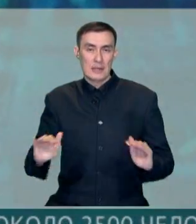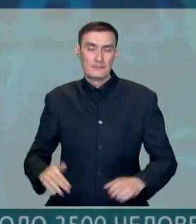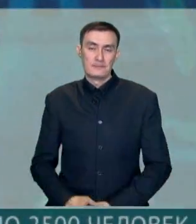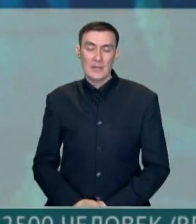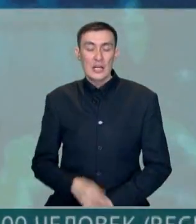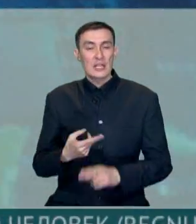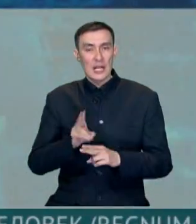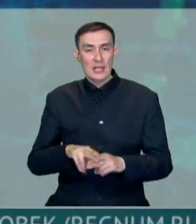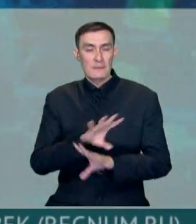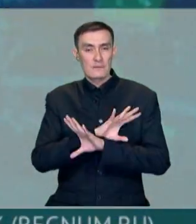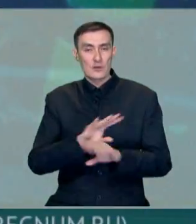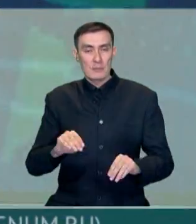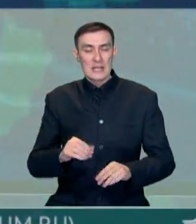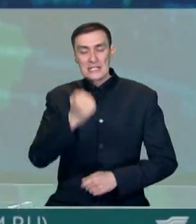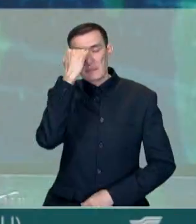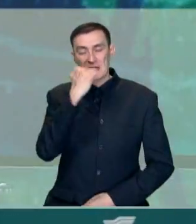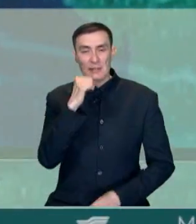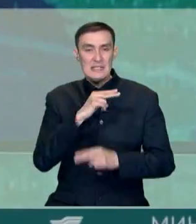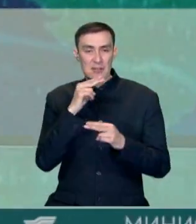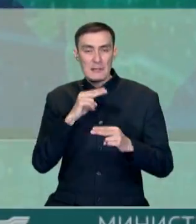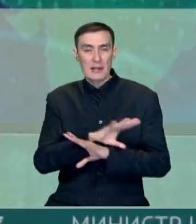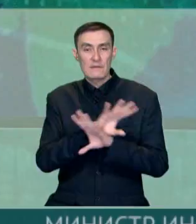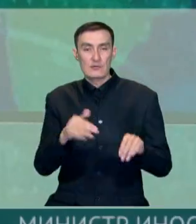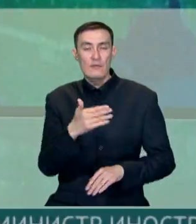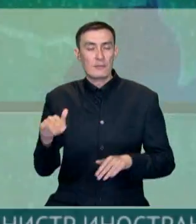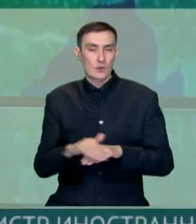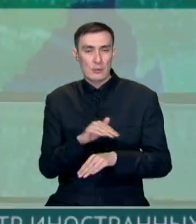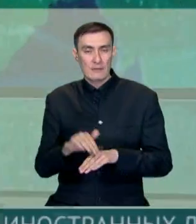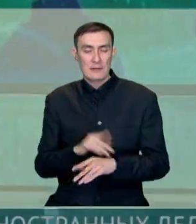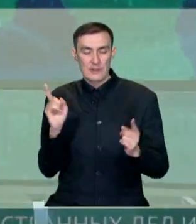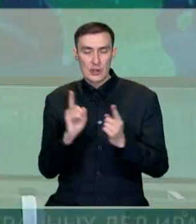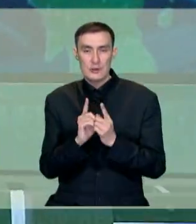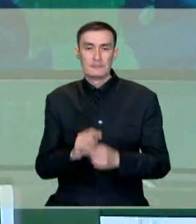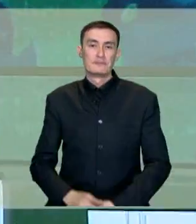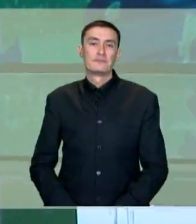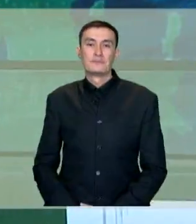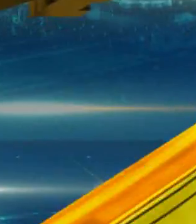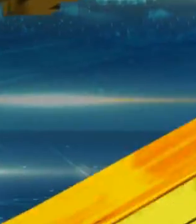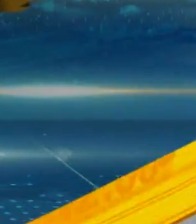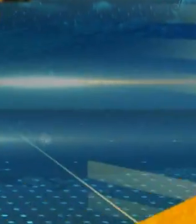Итоговые выпуски смотрите в 7 и в 9 часов вечера. А у нас к этому часу все. До свидания.